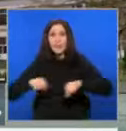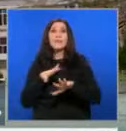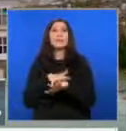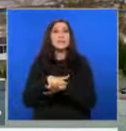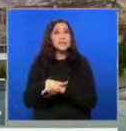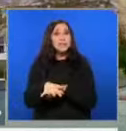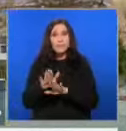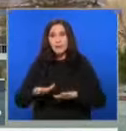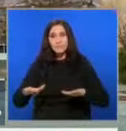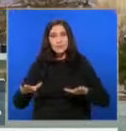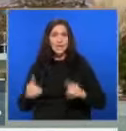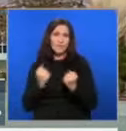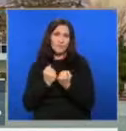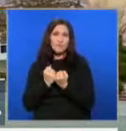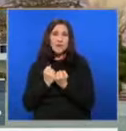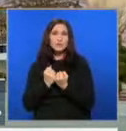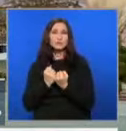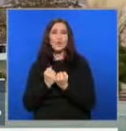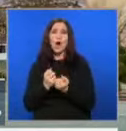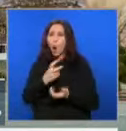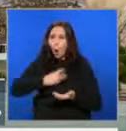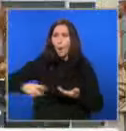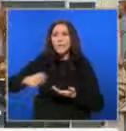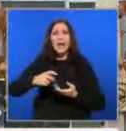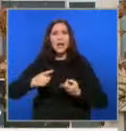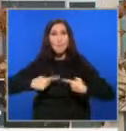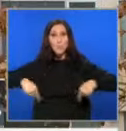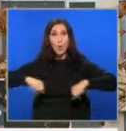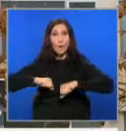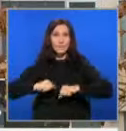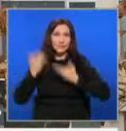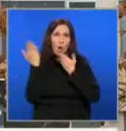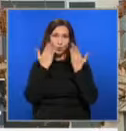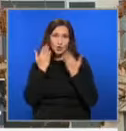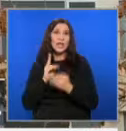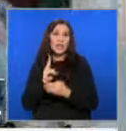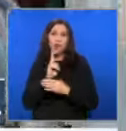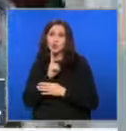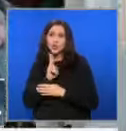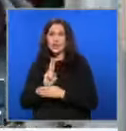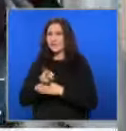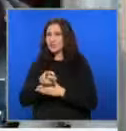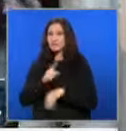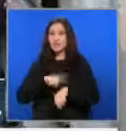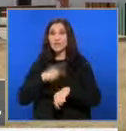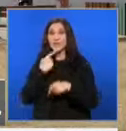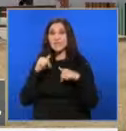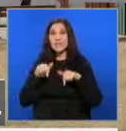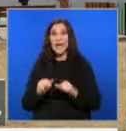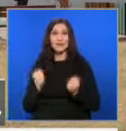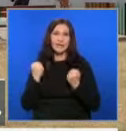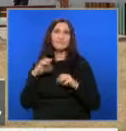система, нали, децата вместо да минават по кабинетите, учителите влизат в час. За сега здравните власти не